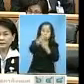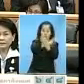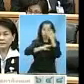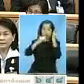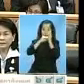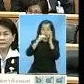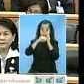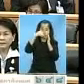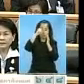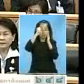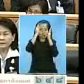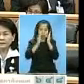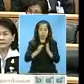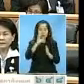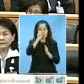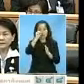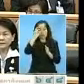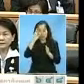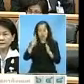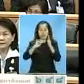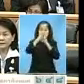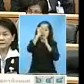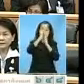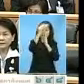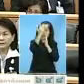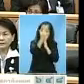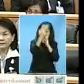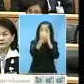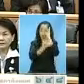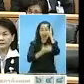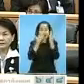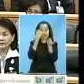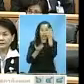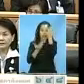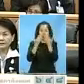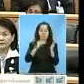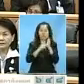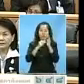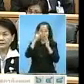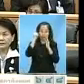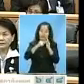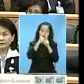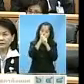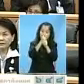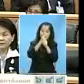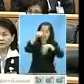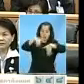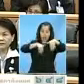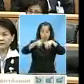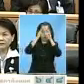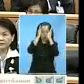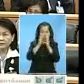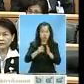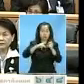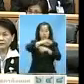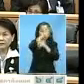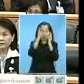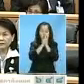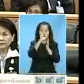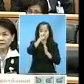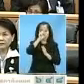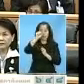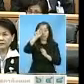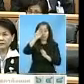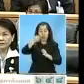านคร10ท่านเชียงใหม่อาจจะ3ท่านหรือ2ท่านเราจะมีสมาชิกสภาร่างรัฐธรรมนูญทั้งสิ้น111คน